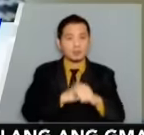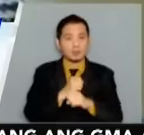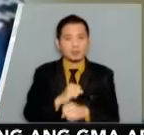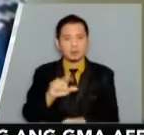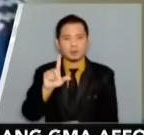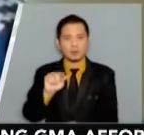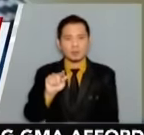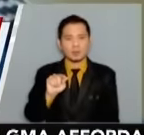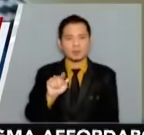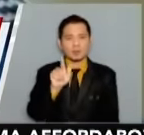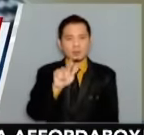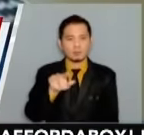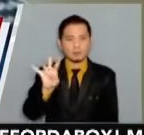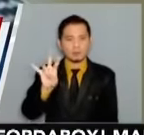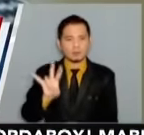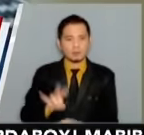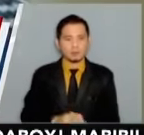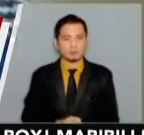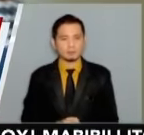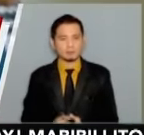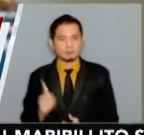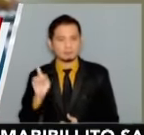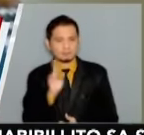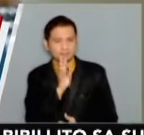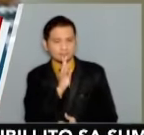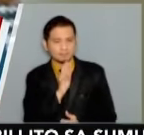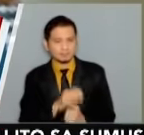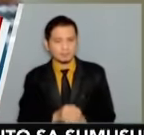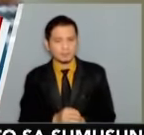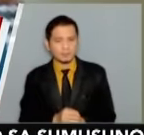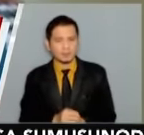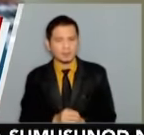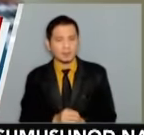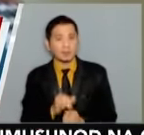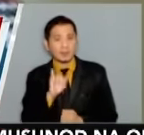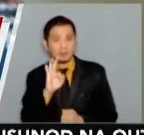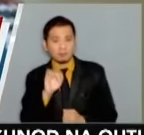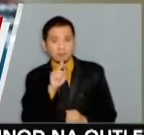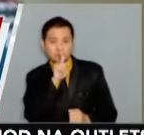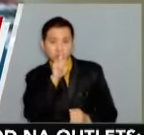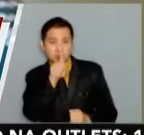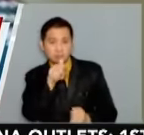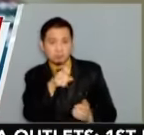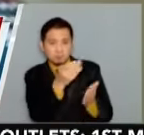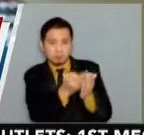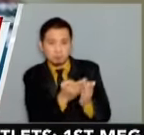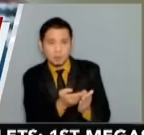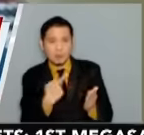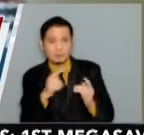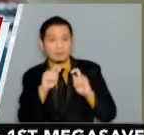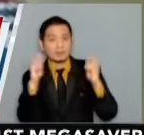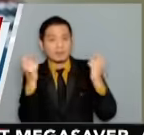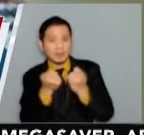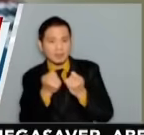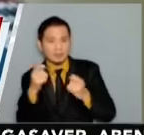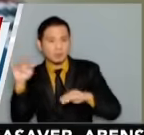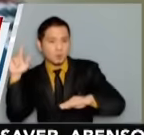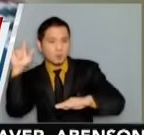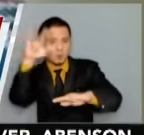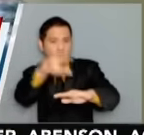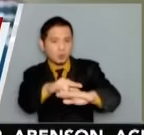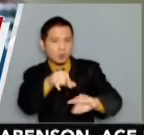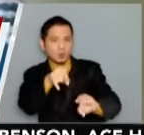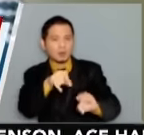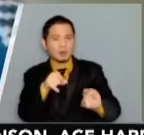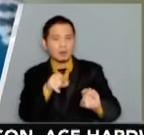Ang mangyayari dyan, pag may revalidation, there is a team that will come to the Philippines. There is a team that will go to Bohol and check all those geosites